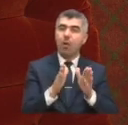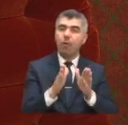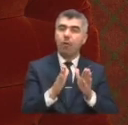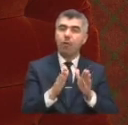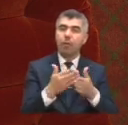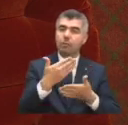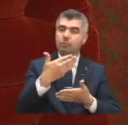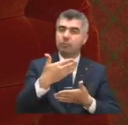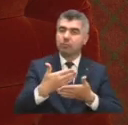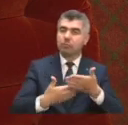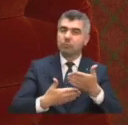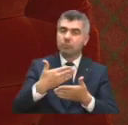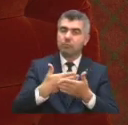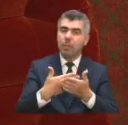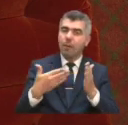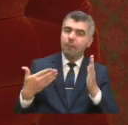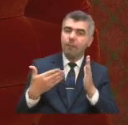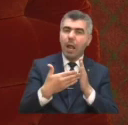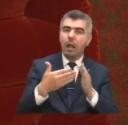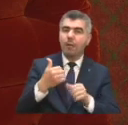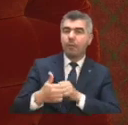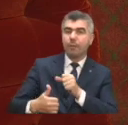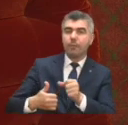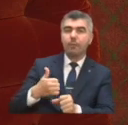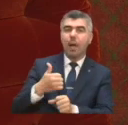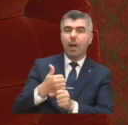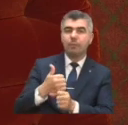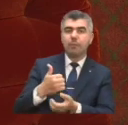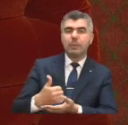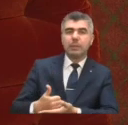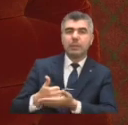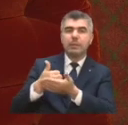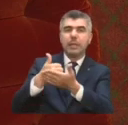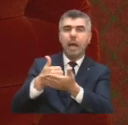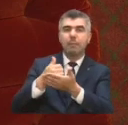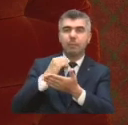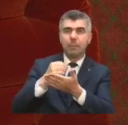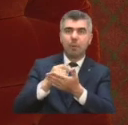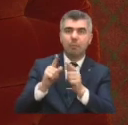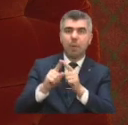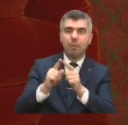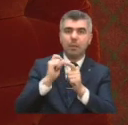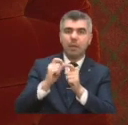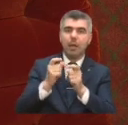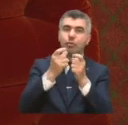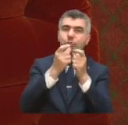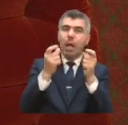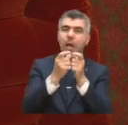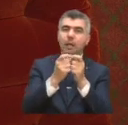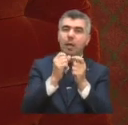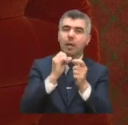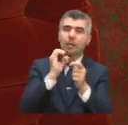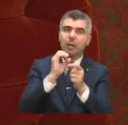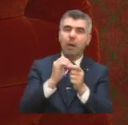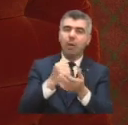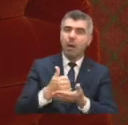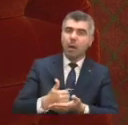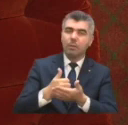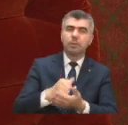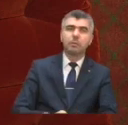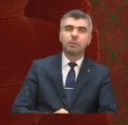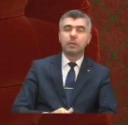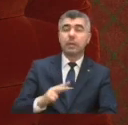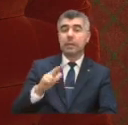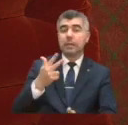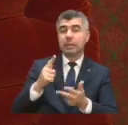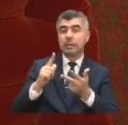ان شاء الله من هنا لاخر السنه باش نقدروا ندعموا الاستثمار في المقاولات المتوسطه والصغيره باش حتى هي ندعموها. وثالثا